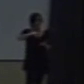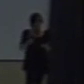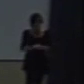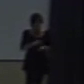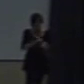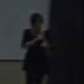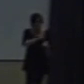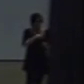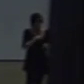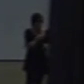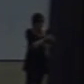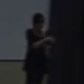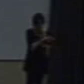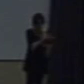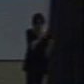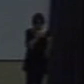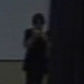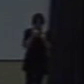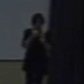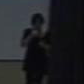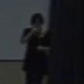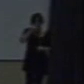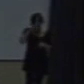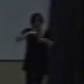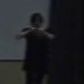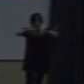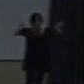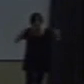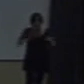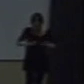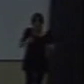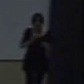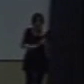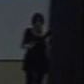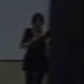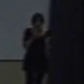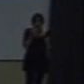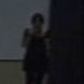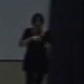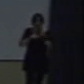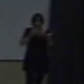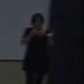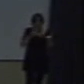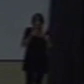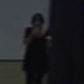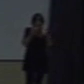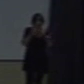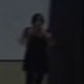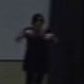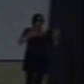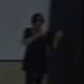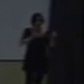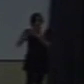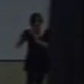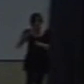veieu, 45 persones van retuitejar això, d'això es multiplica d'una manera extraordinària. Vull dir, si t'interessa trobar informació de qualsevol cosa, està ple. Vull dir,